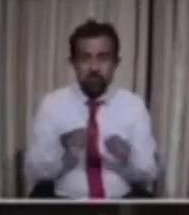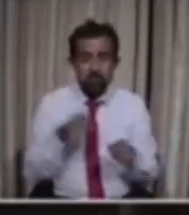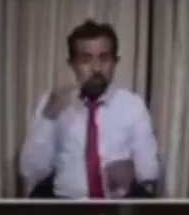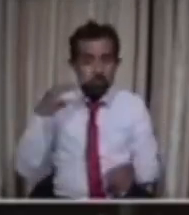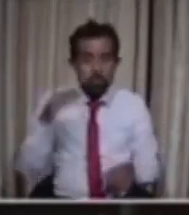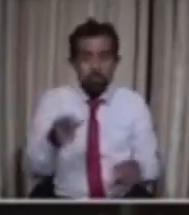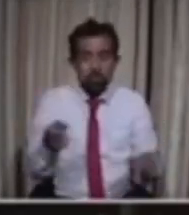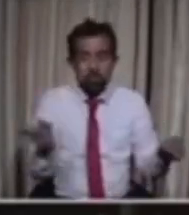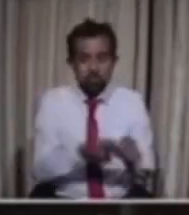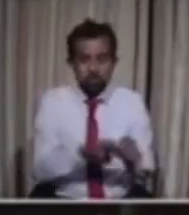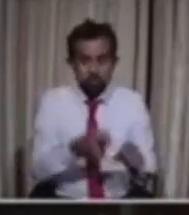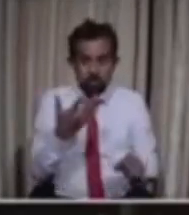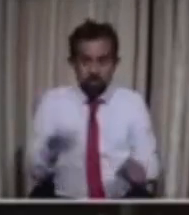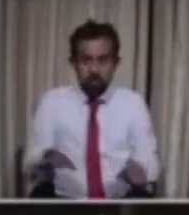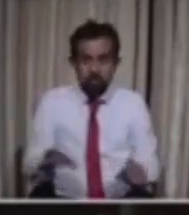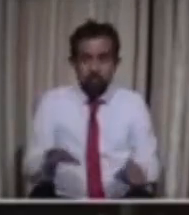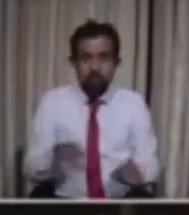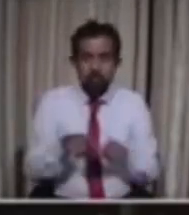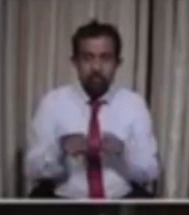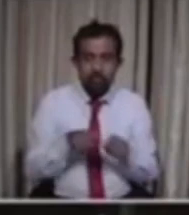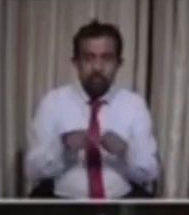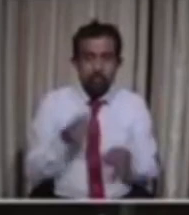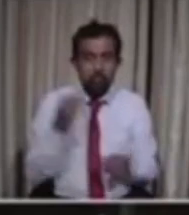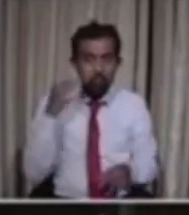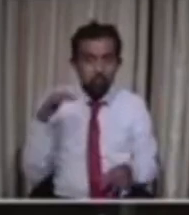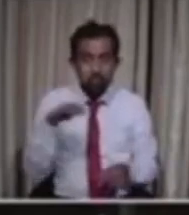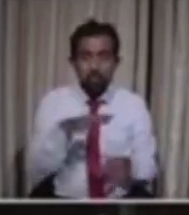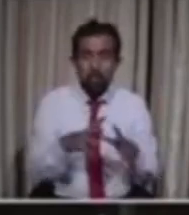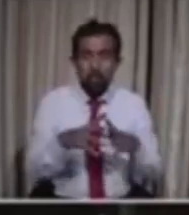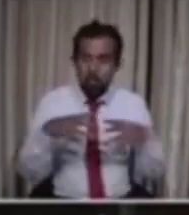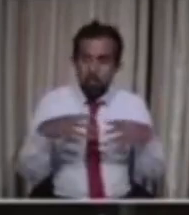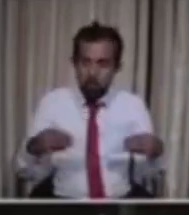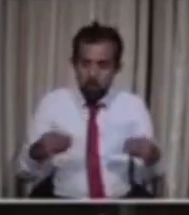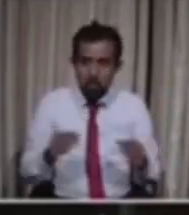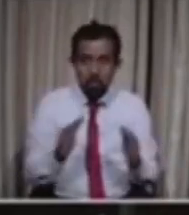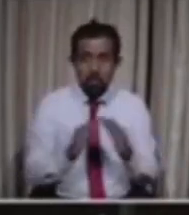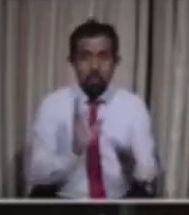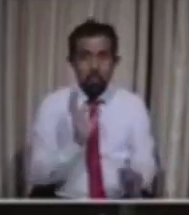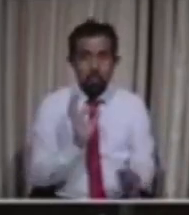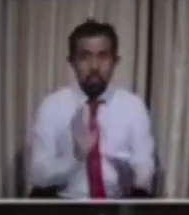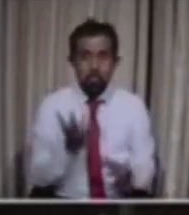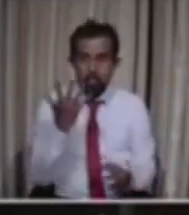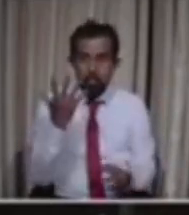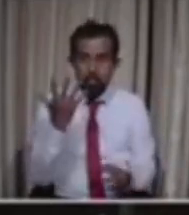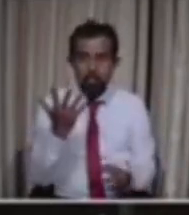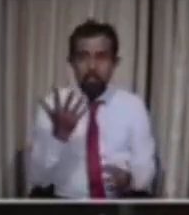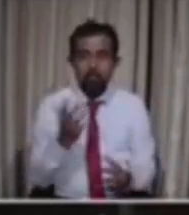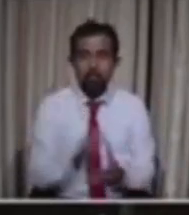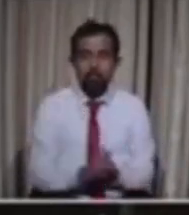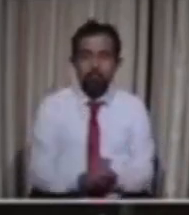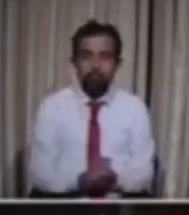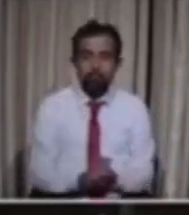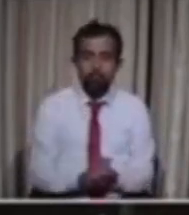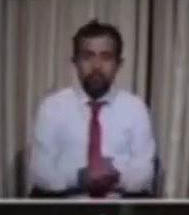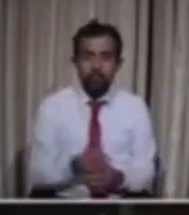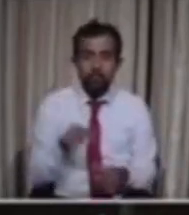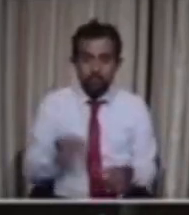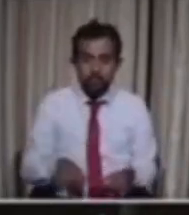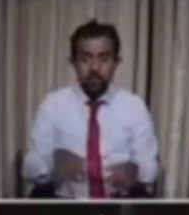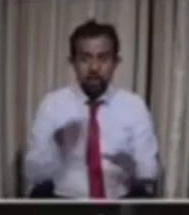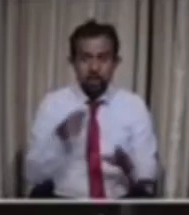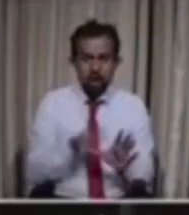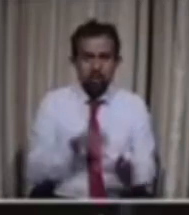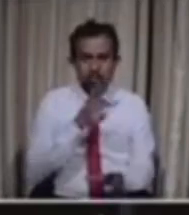அனைத்தும் எரித்தளிக்கப்பட்ட மிக கொடூரமான சம்பவம் நடைபெற்று 39வது ஆண்டிலே நாங்கள் நின்று கொண்டிருக்கின்றோம். அன்று